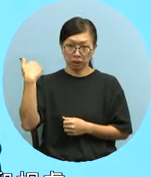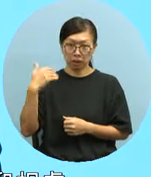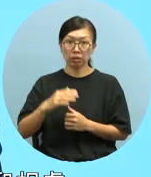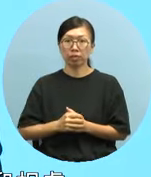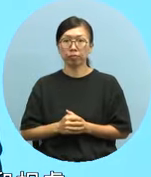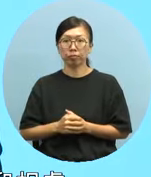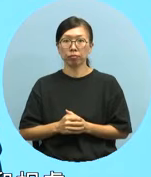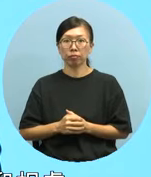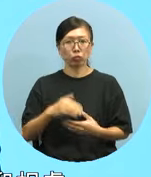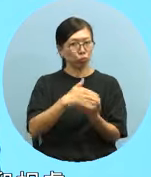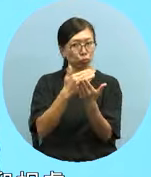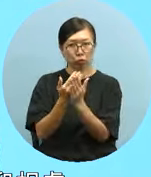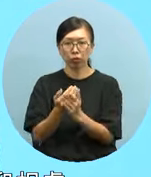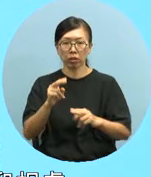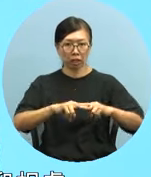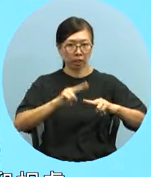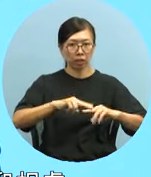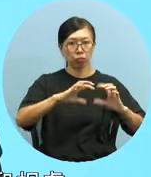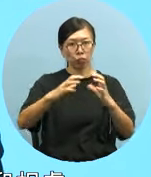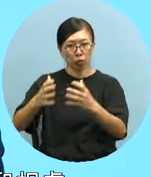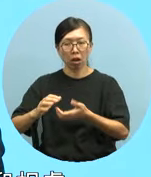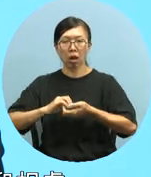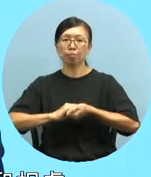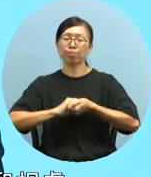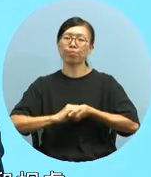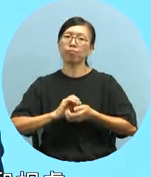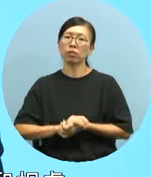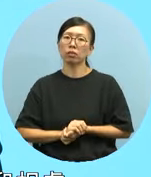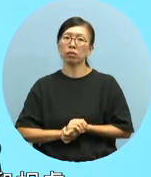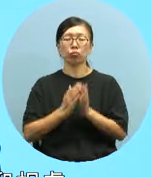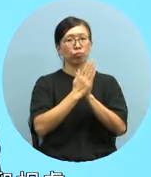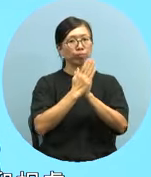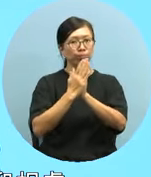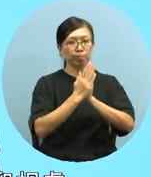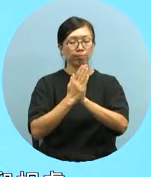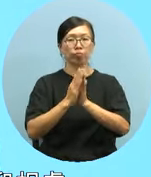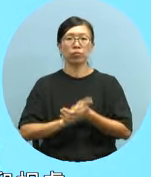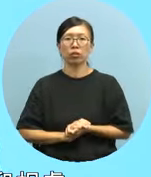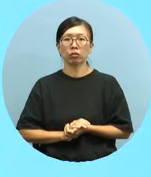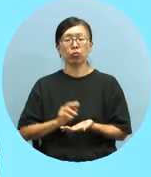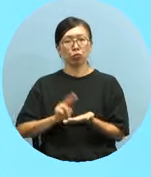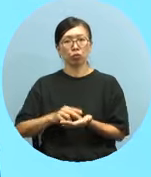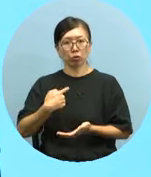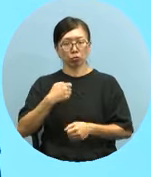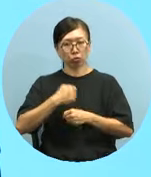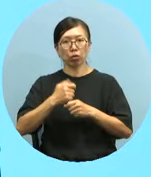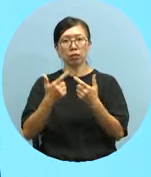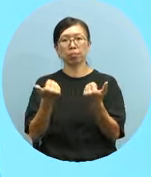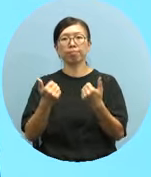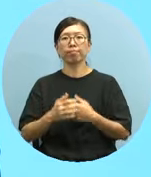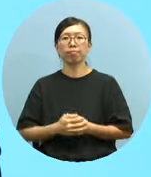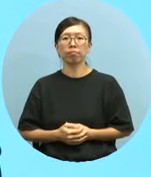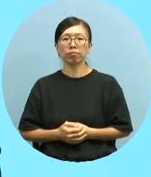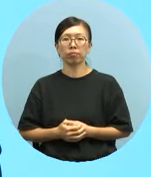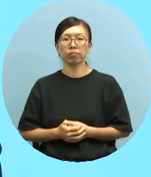同唔同嘅內地嘅部委嘅合作同埋個相處咧，我相信咧我都可以升任呢個